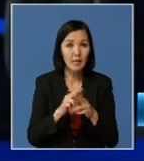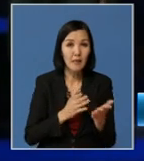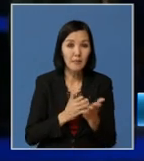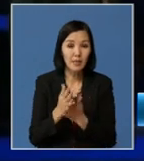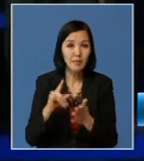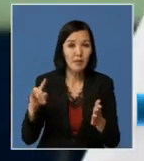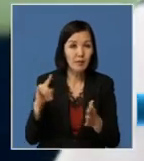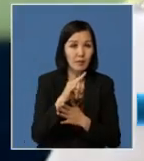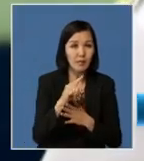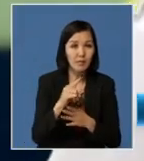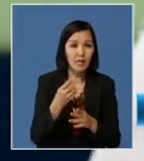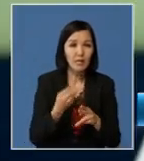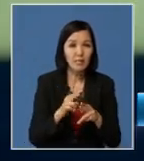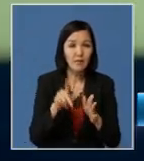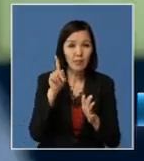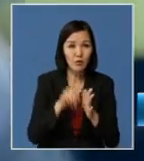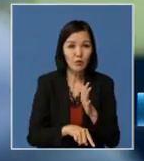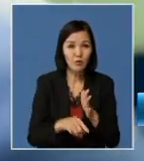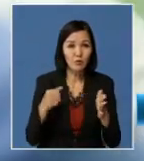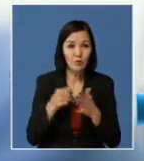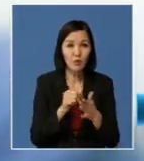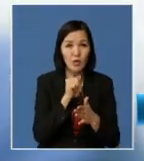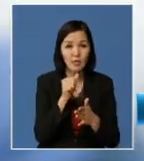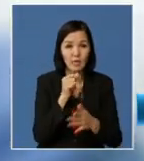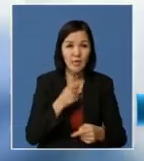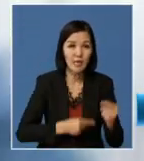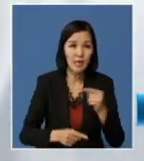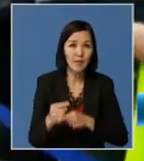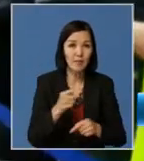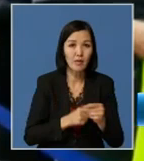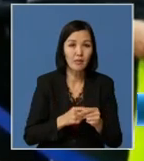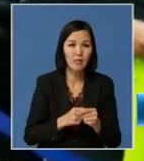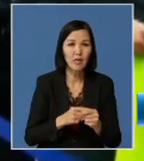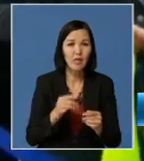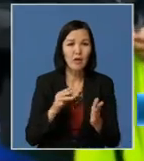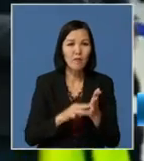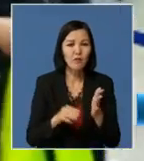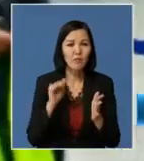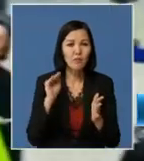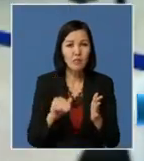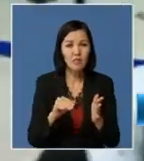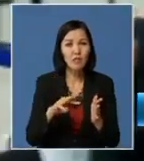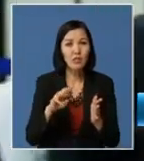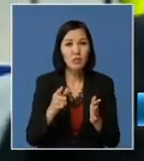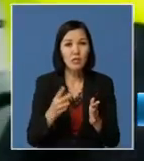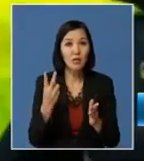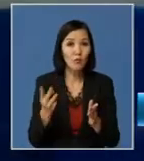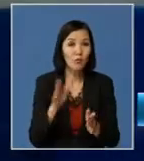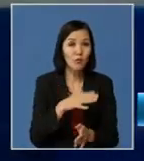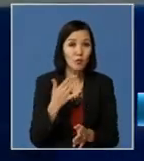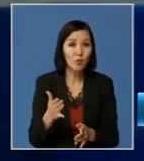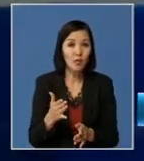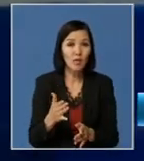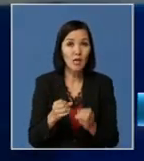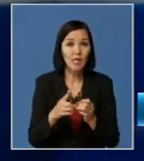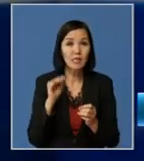рейсами, то самый дешевый перелет до Костанай и обратно обойдется более чем 80 тысяч тенге. Это в обе стороны. Почти на